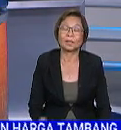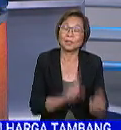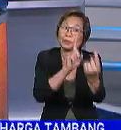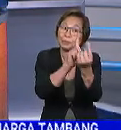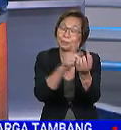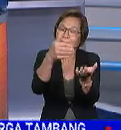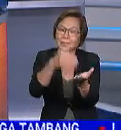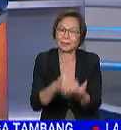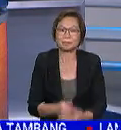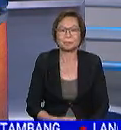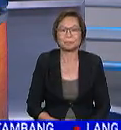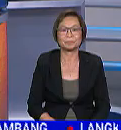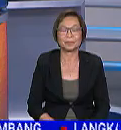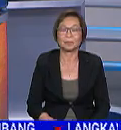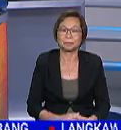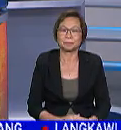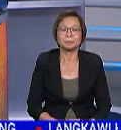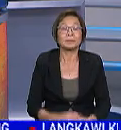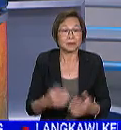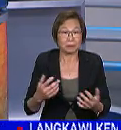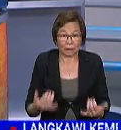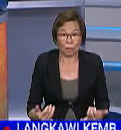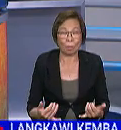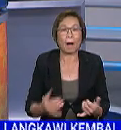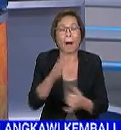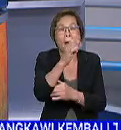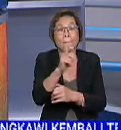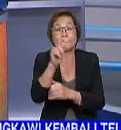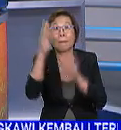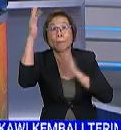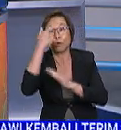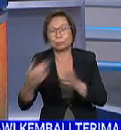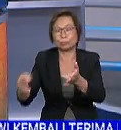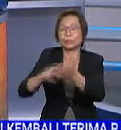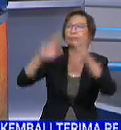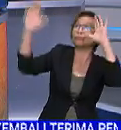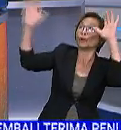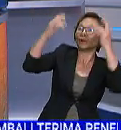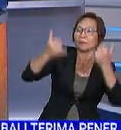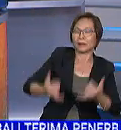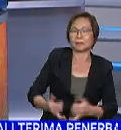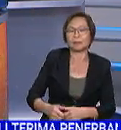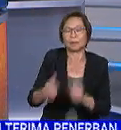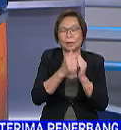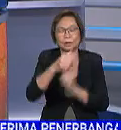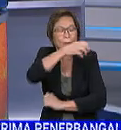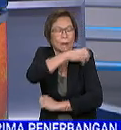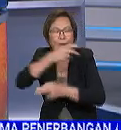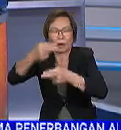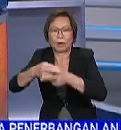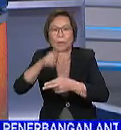bertemu kembali. Sebelum ke perkembangan selanjutnya, kita ke Met Malaysia bagi mendapatkan laporan cuaca semasa bersama